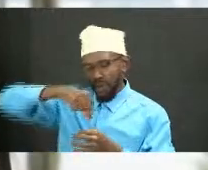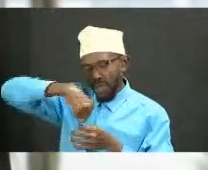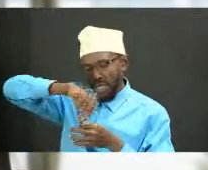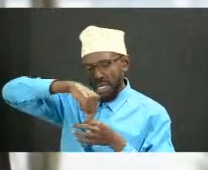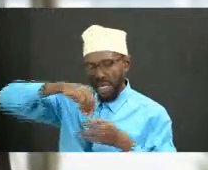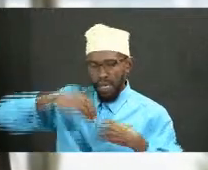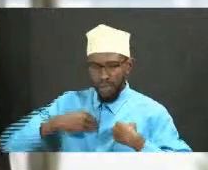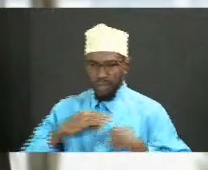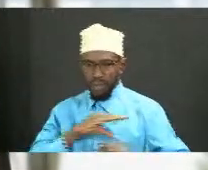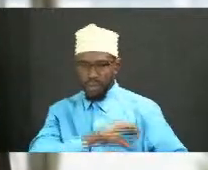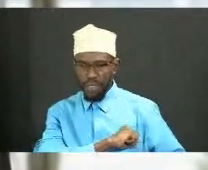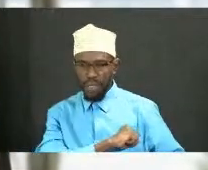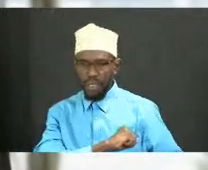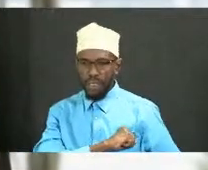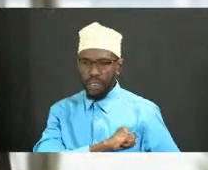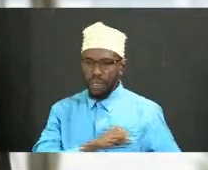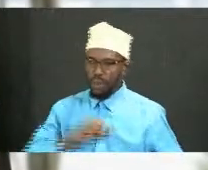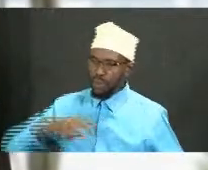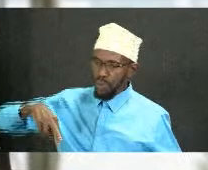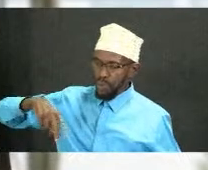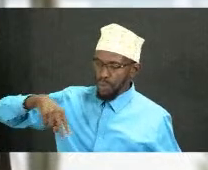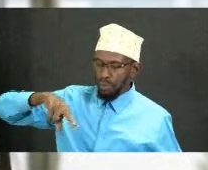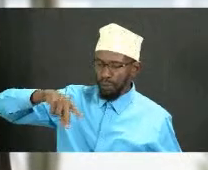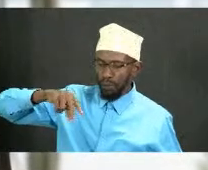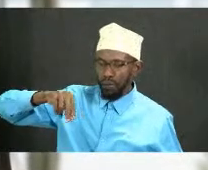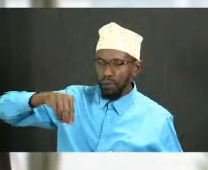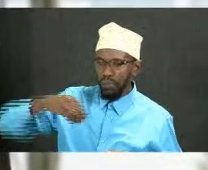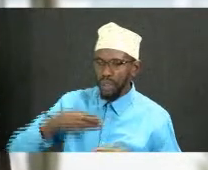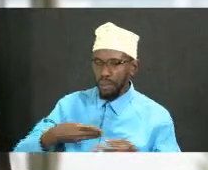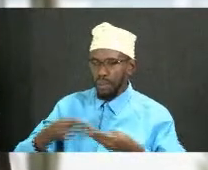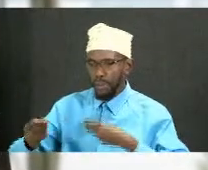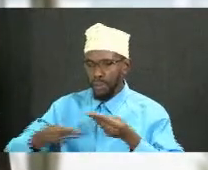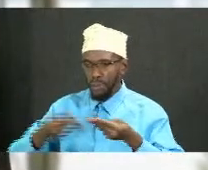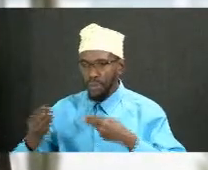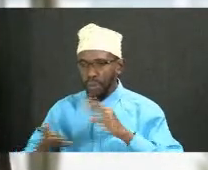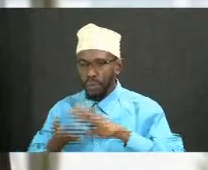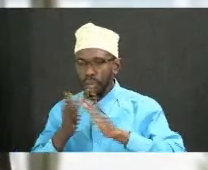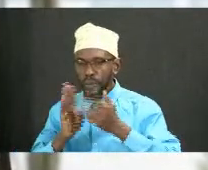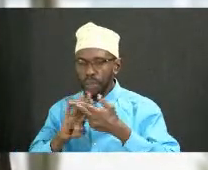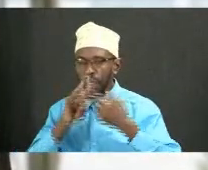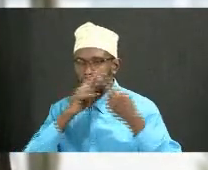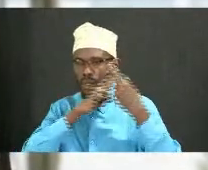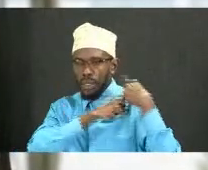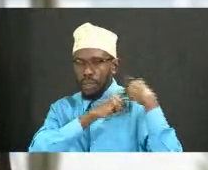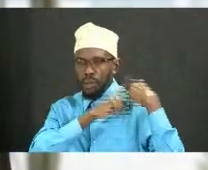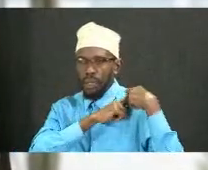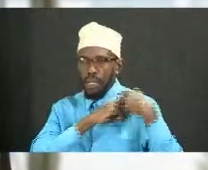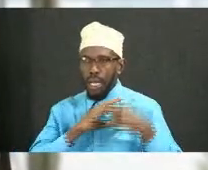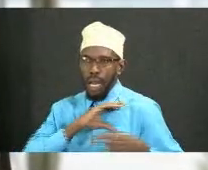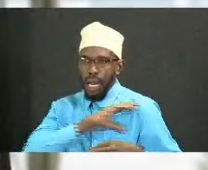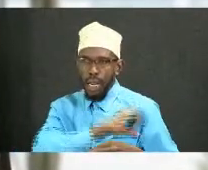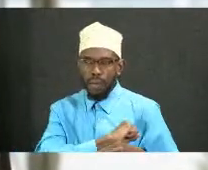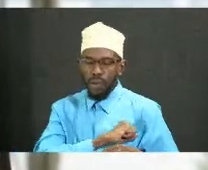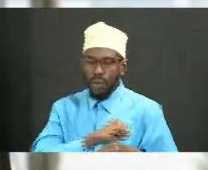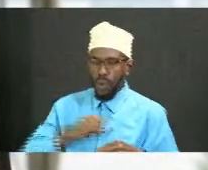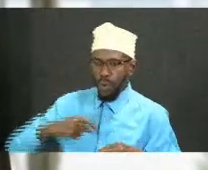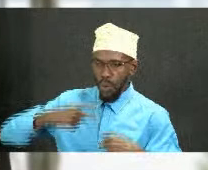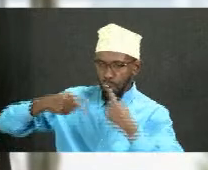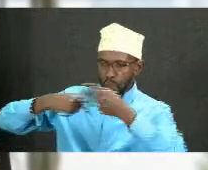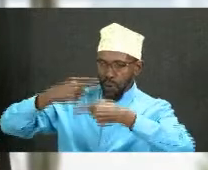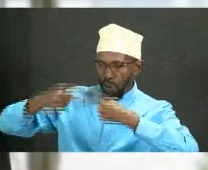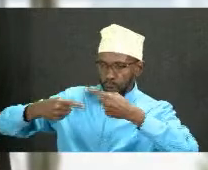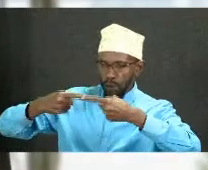yake, utasubiri kwa hiyo. Kisha utatoka, utakwenda kushughulika, kuwajibika. Hiyo ndio inaitwa tawakkul, kwamba wewe uende.